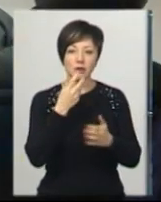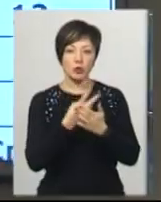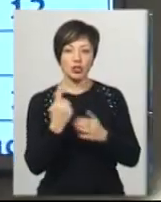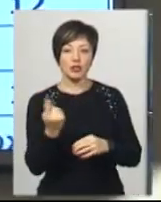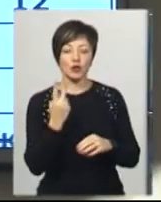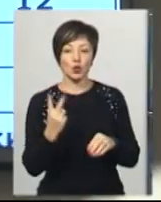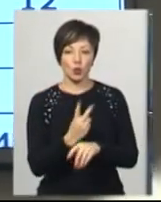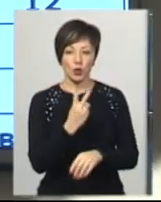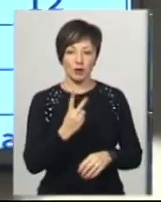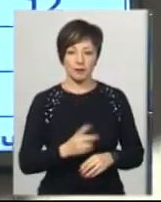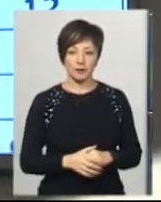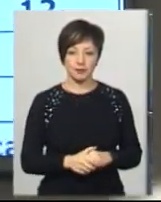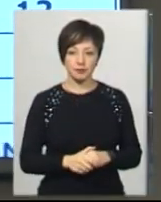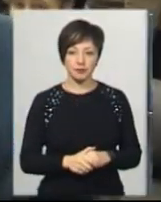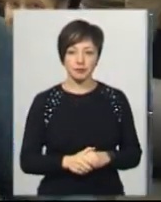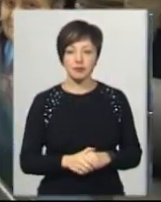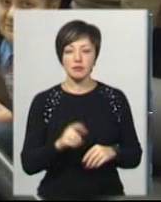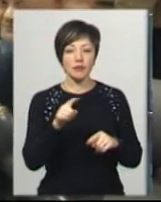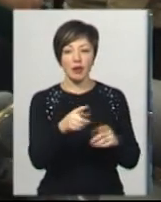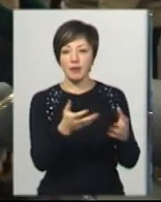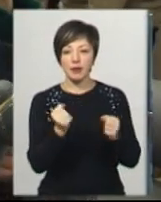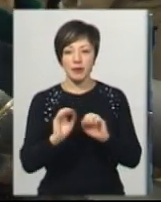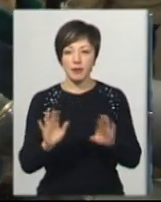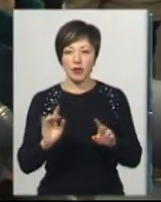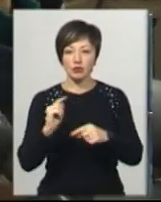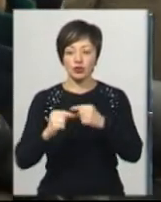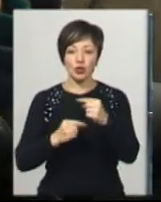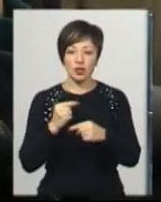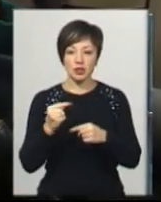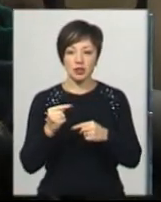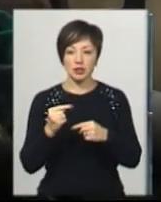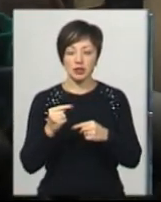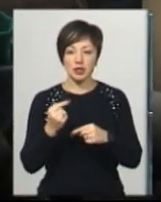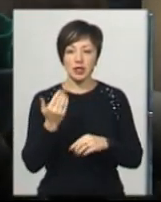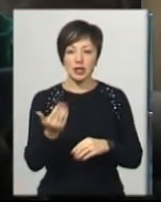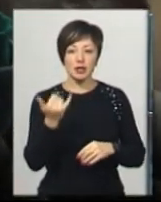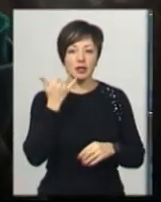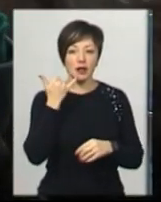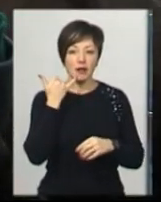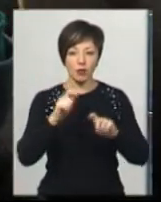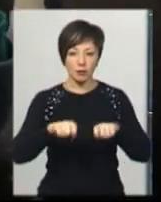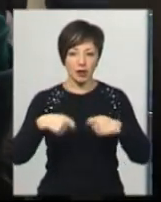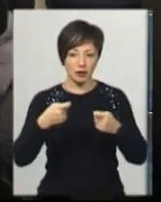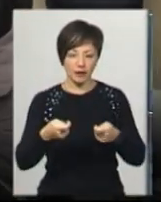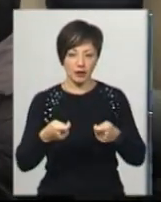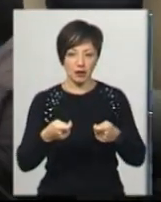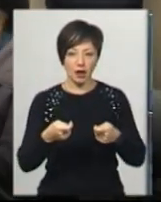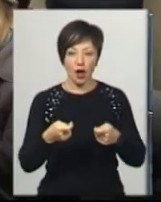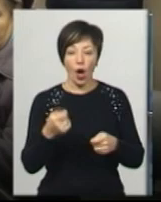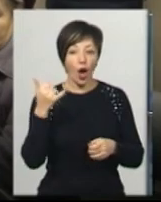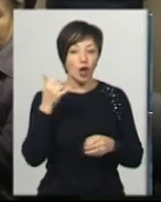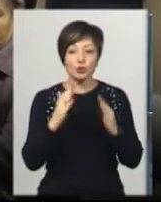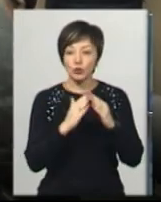вдруге, каже жінка. Там не приймають, треба тільки через їхній телефон передавати. А з дому